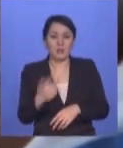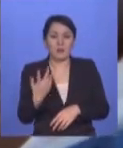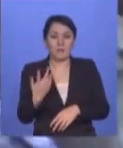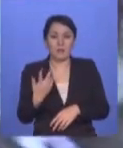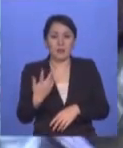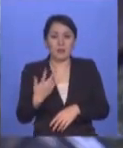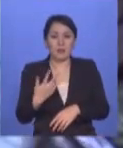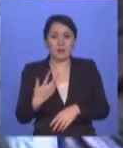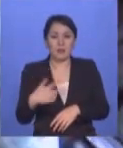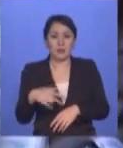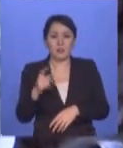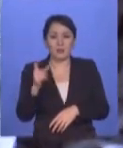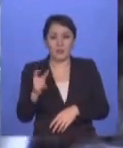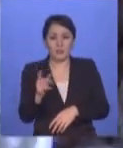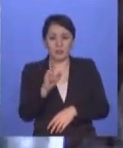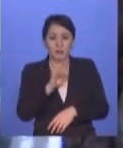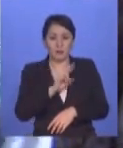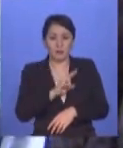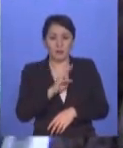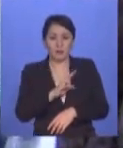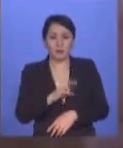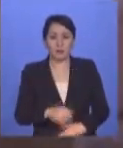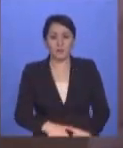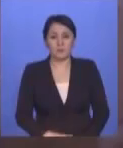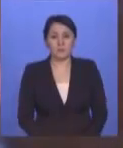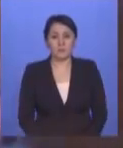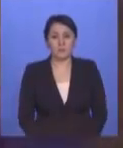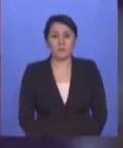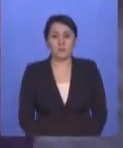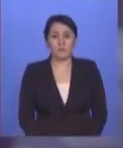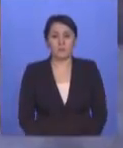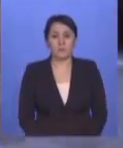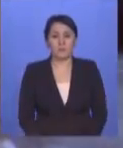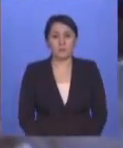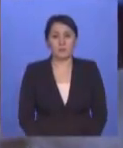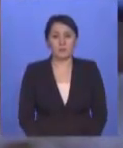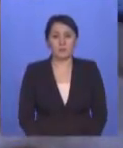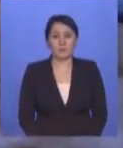30-дан астам ерікті жұмыс істеп жатыр. Асмури Абдулла, Орал Әміренов, жаңалықтар қызметі.